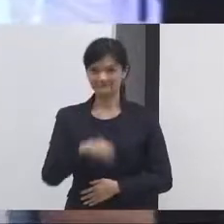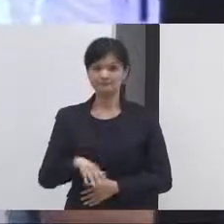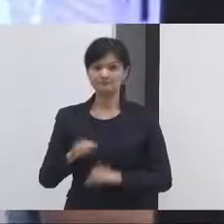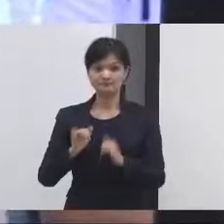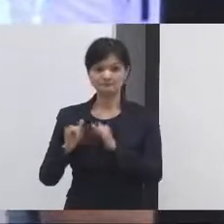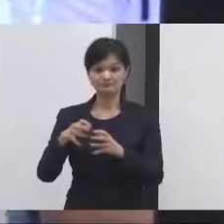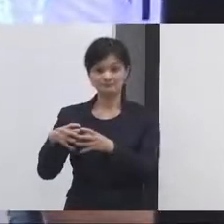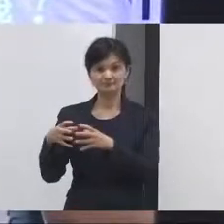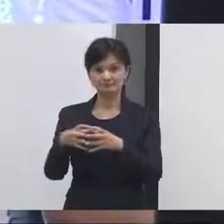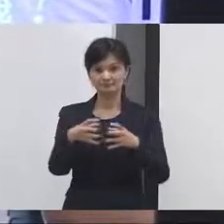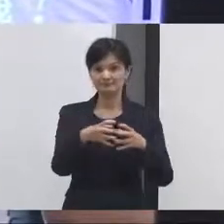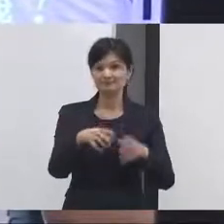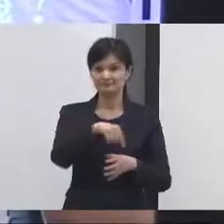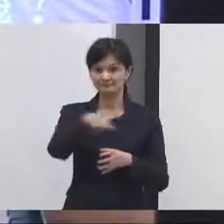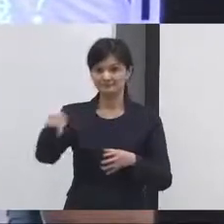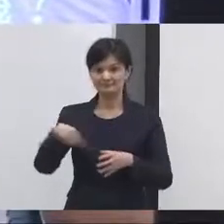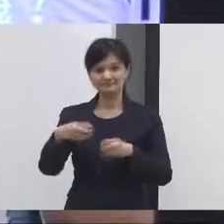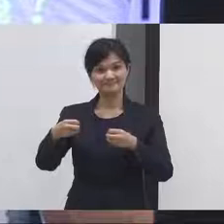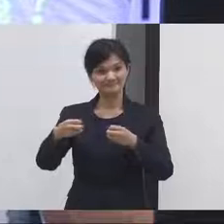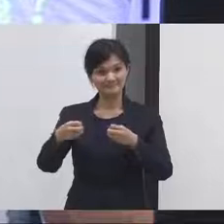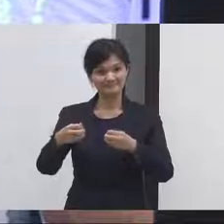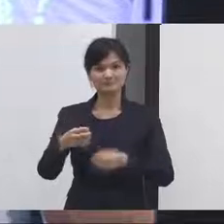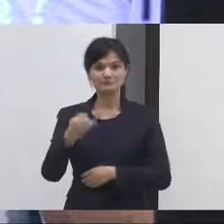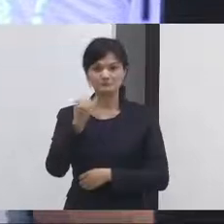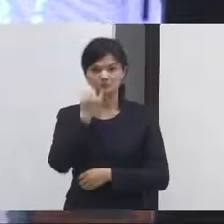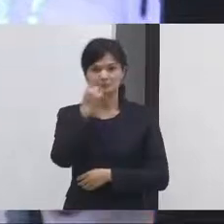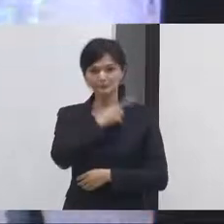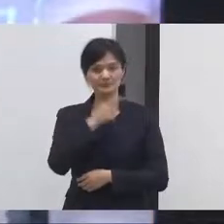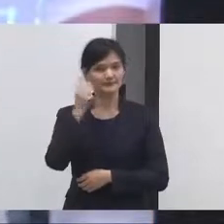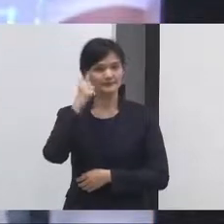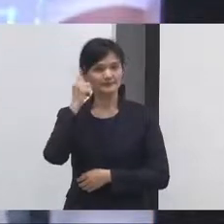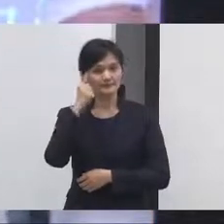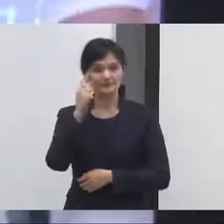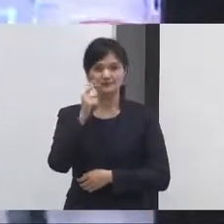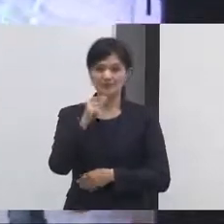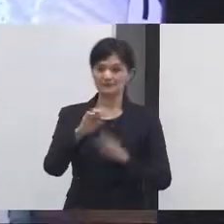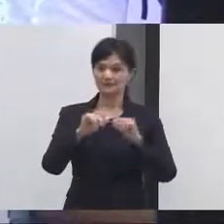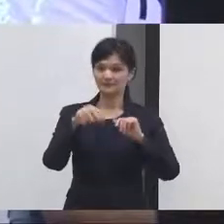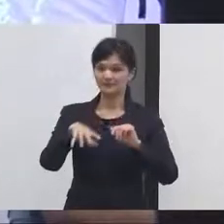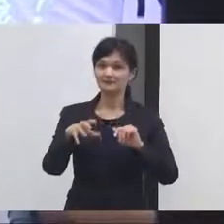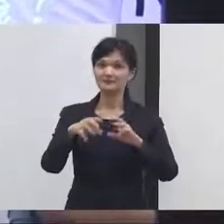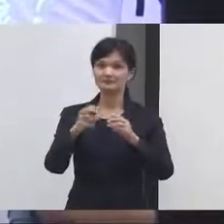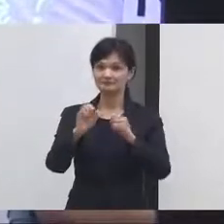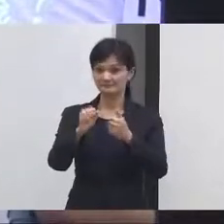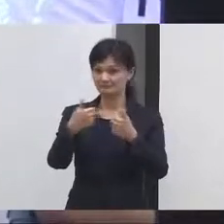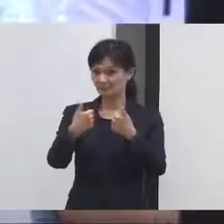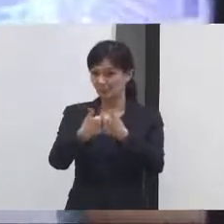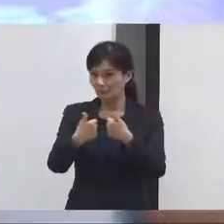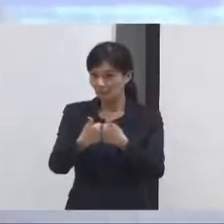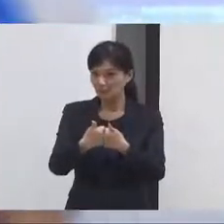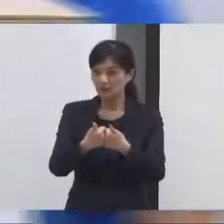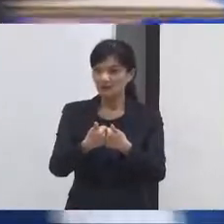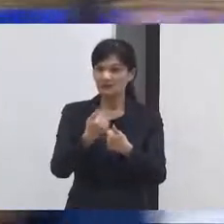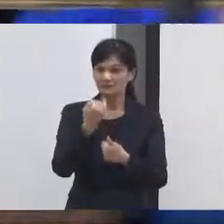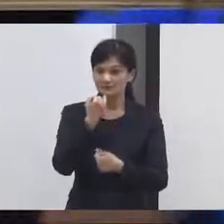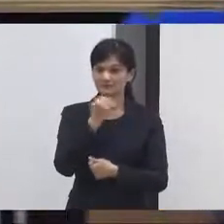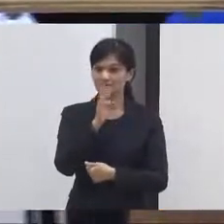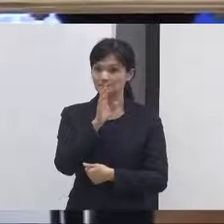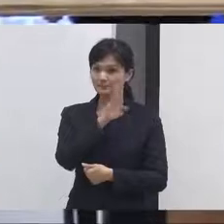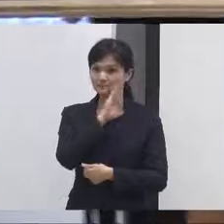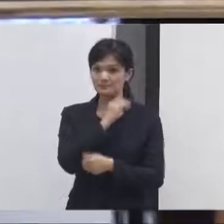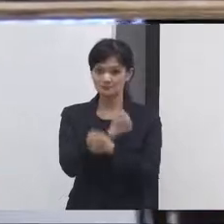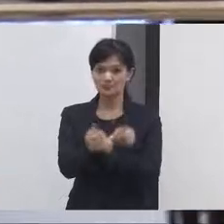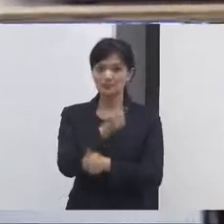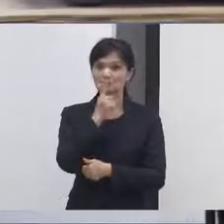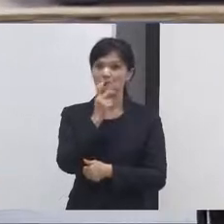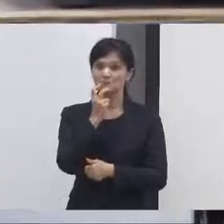一些讨论，就是有没有可能在我们地方的议会参考了中央的不分区委员的产生形式，